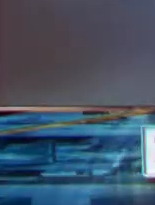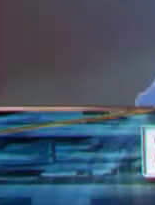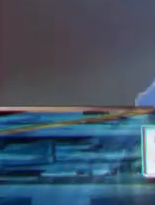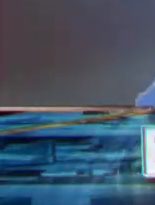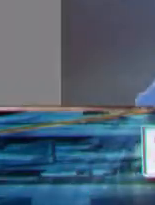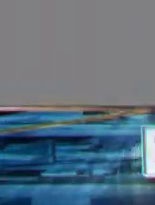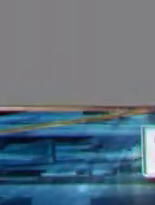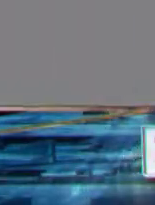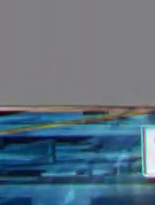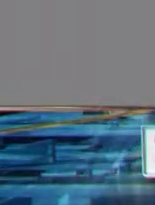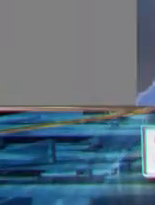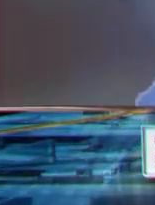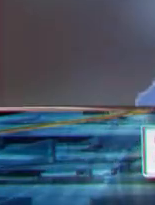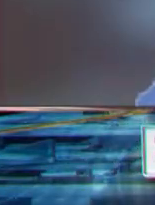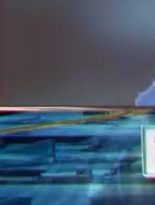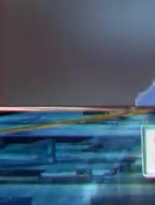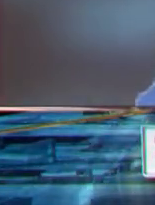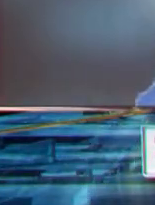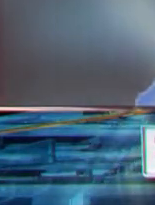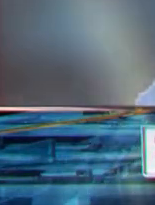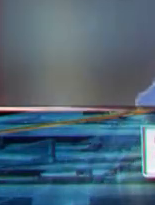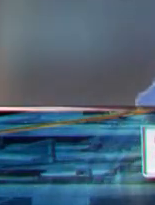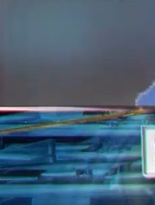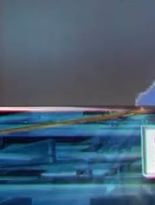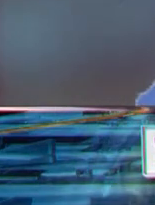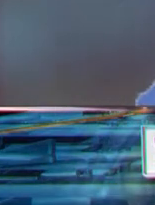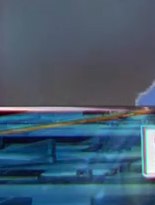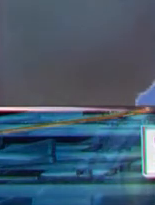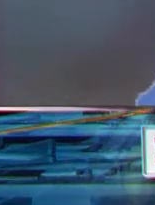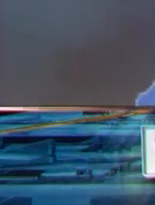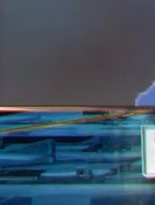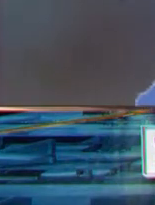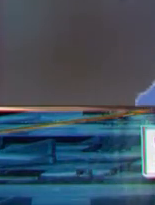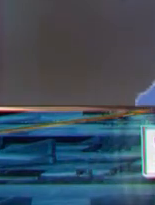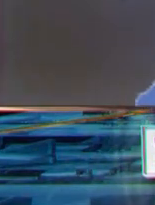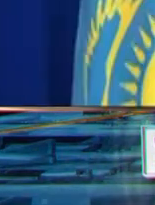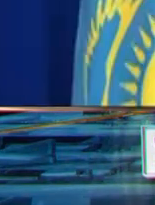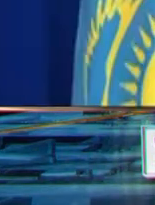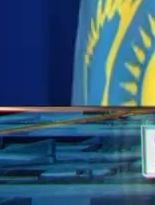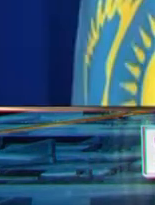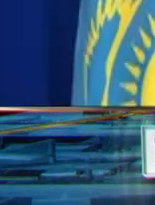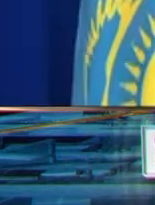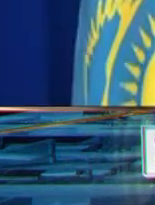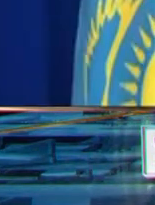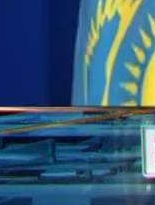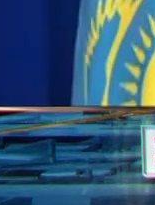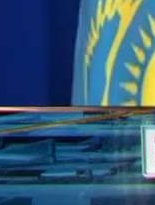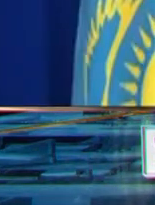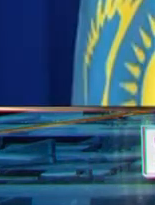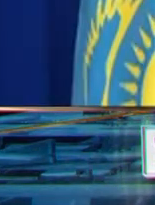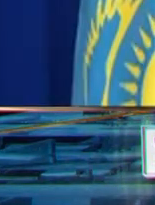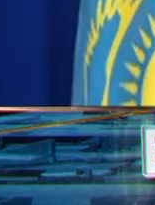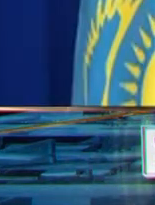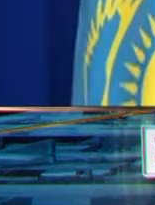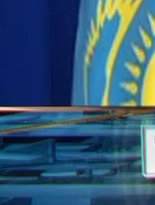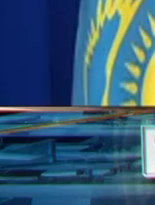Жұқпалы вирус емделеді. Қазақстан Республикасының денсаулық сақтау министрі халықты дүрлікпеуге шақырды. Емделетін бүкіл бізде